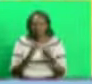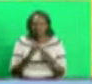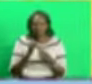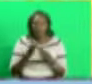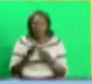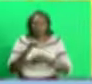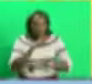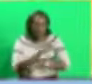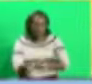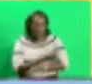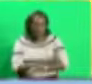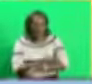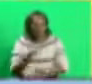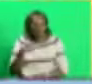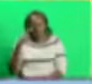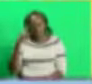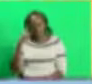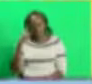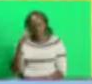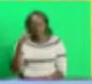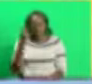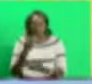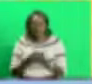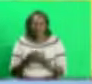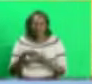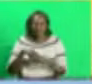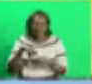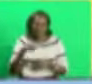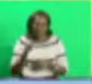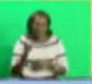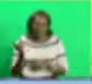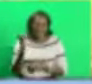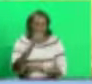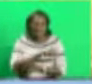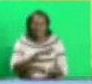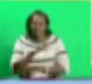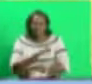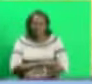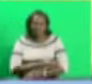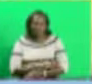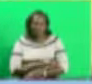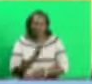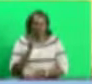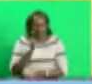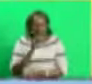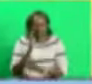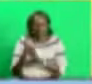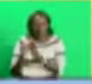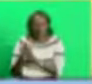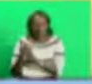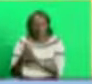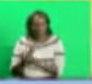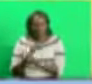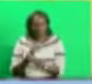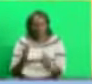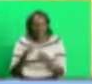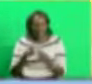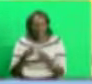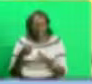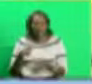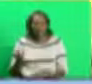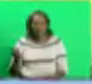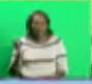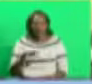kuja nifikiri kuondoa roho ya ECD school. Nione kibago kimeshapa na kuja na kupaintia